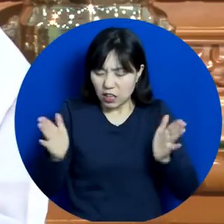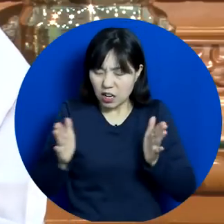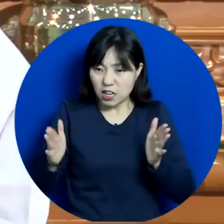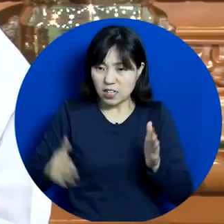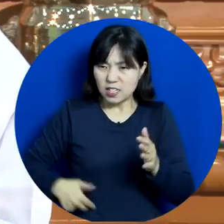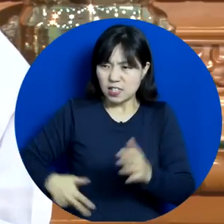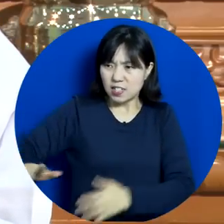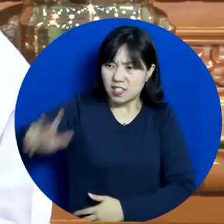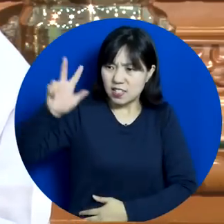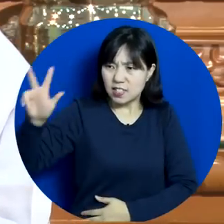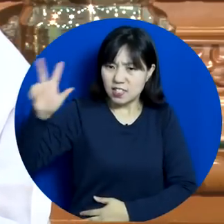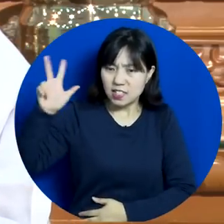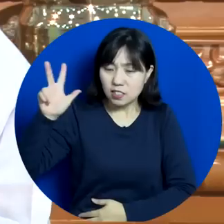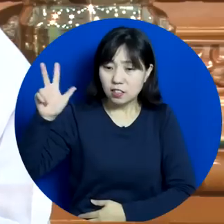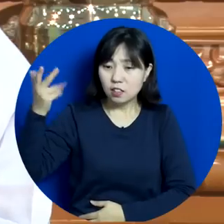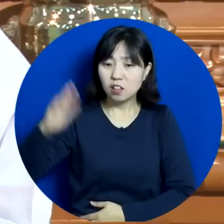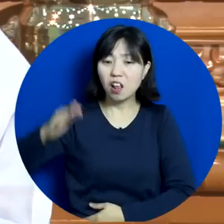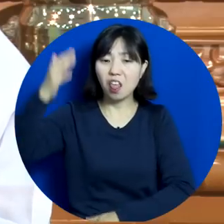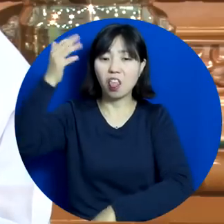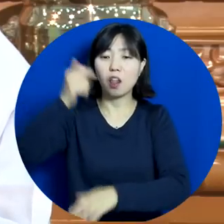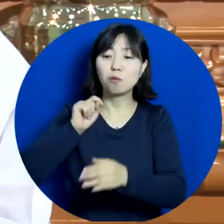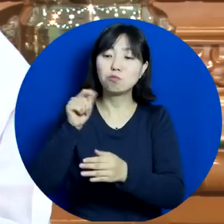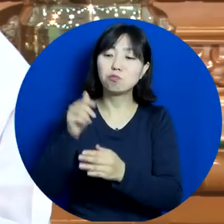약속을 해놓고 얼마 못 가요.